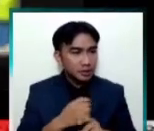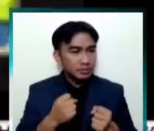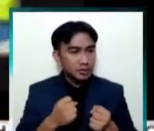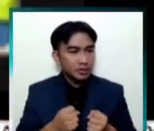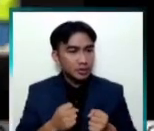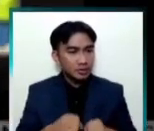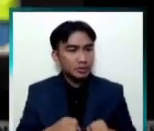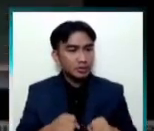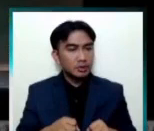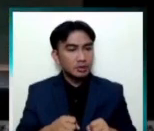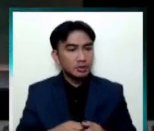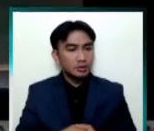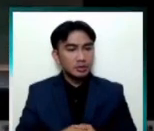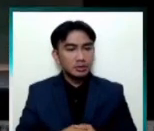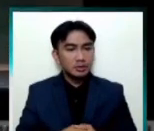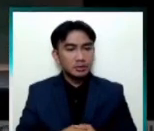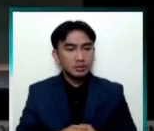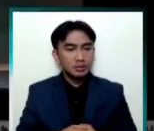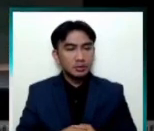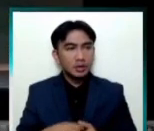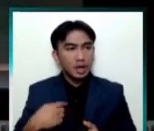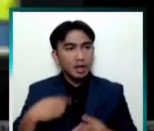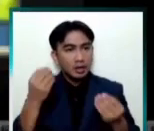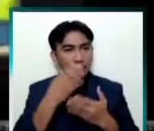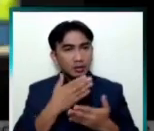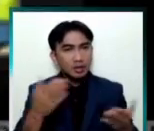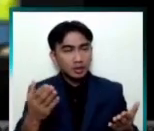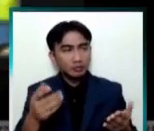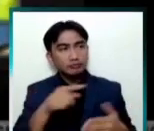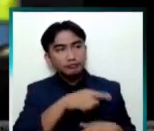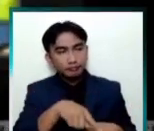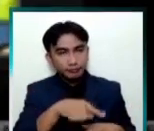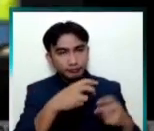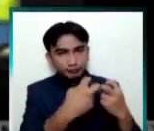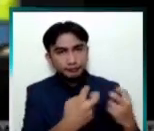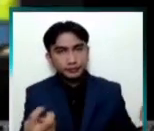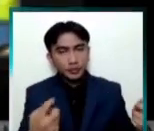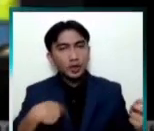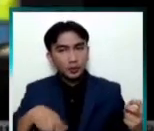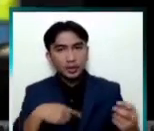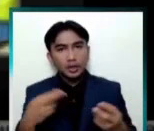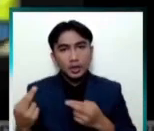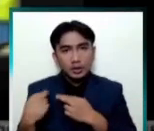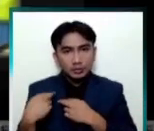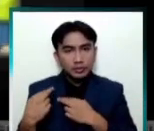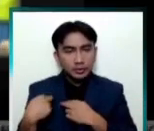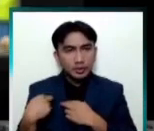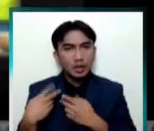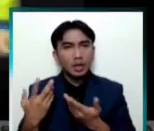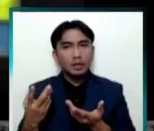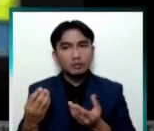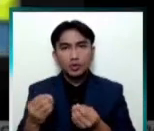we would like to tell this honorable committee that we can obligate all the 5